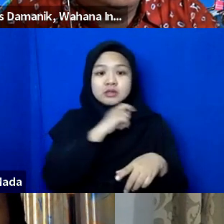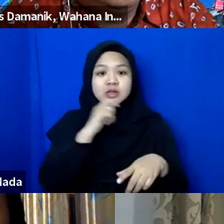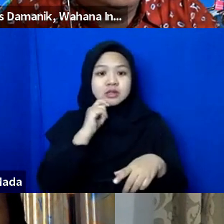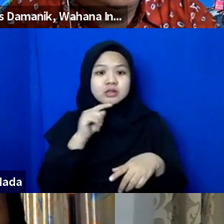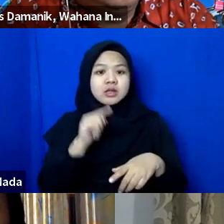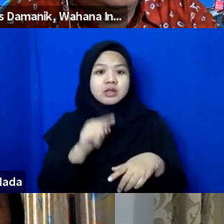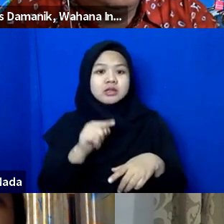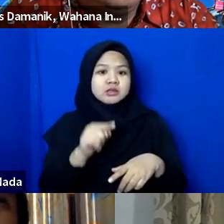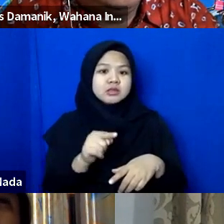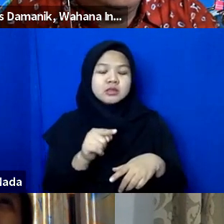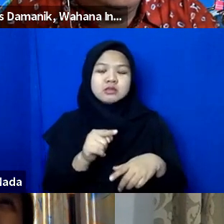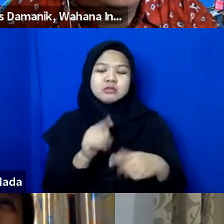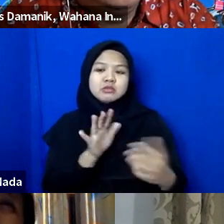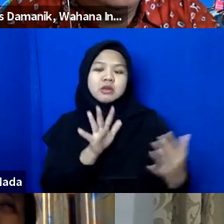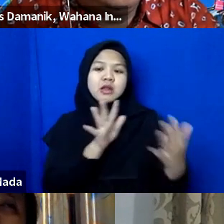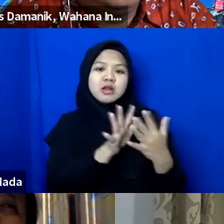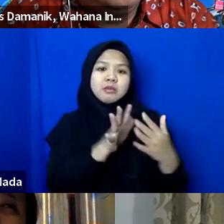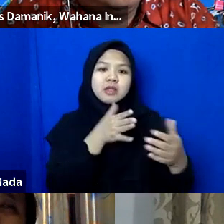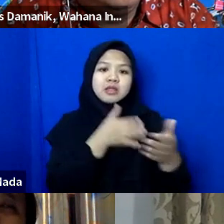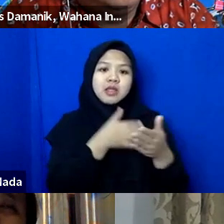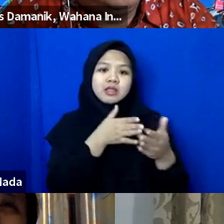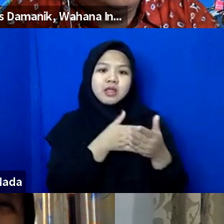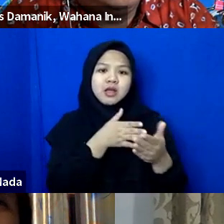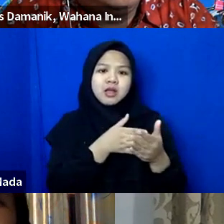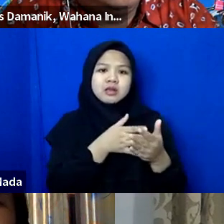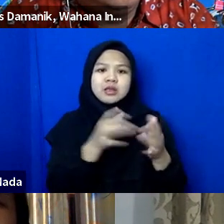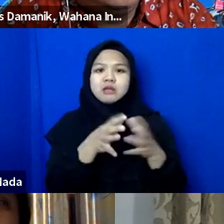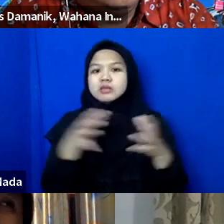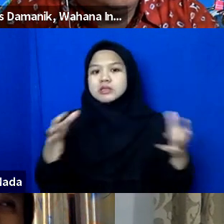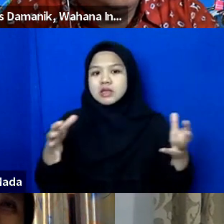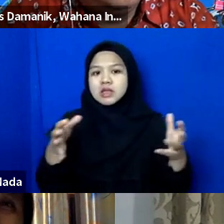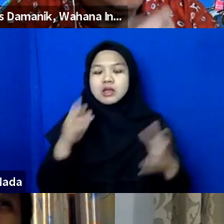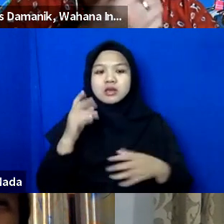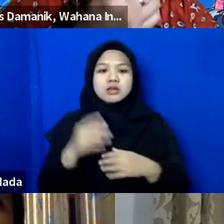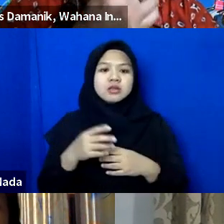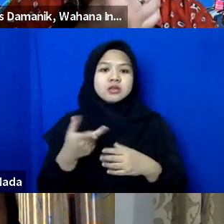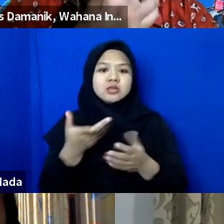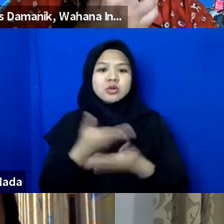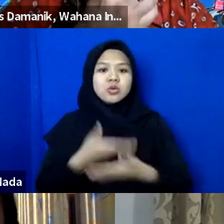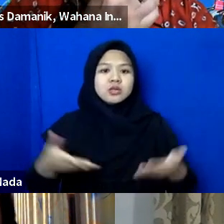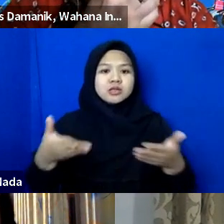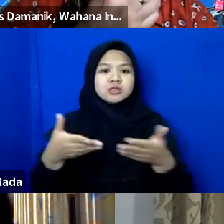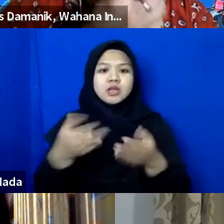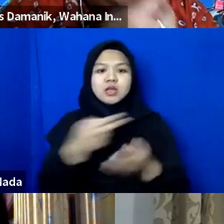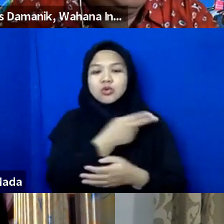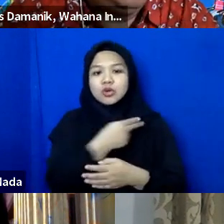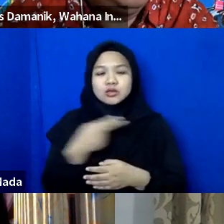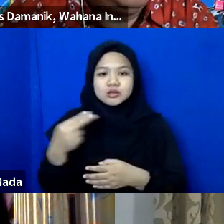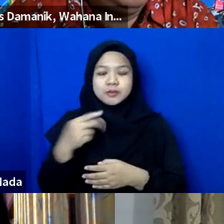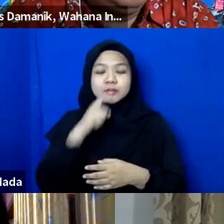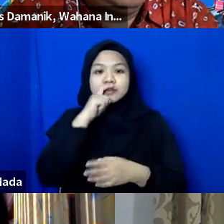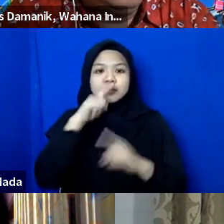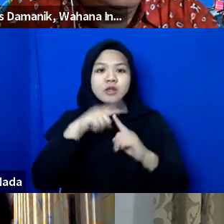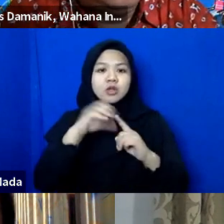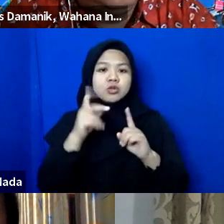memang berhadapan dengan tantangan yang seperti itu besar kalau konteksnya Indonesia itu jantan Toha